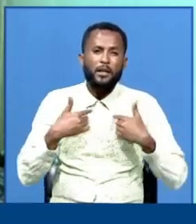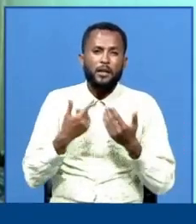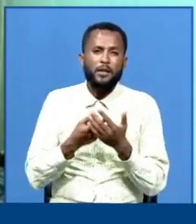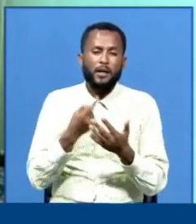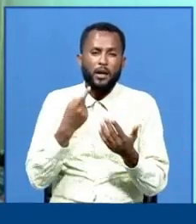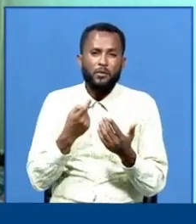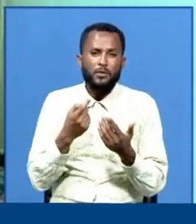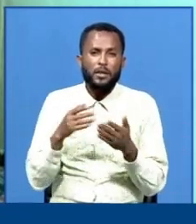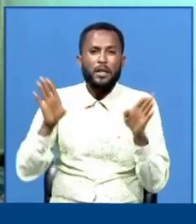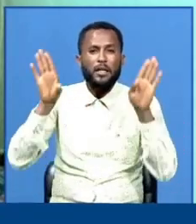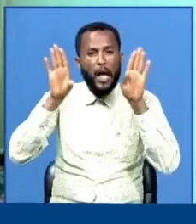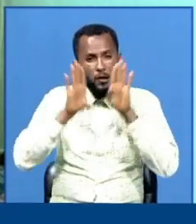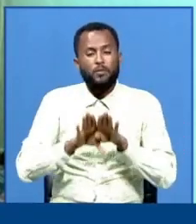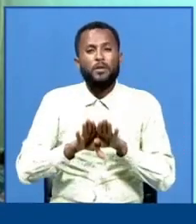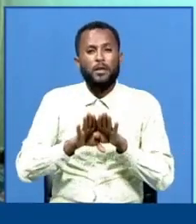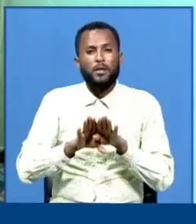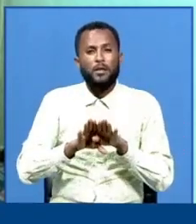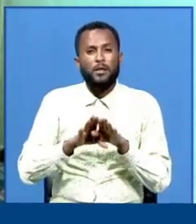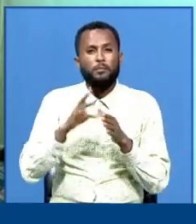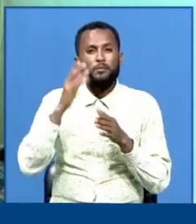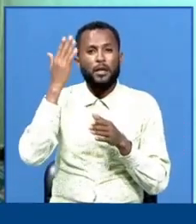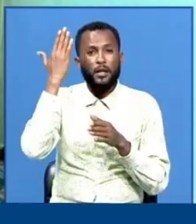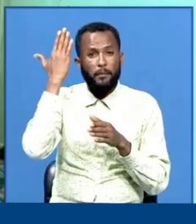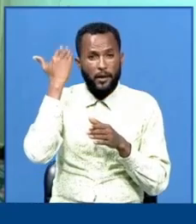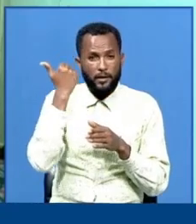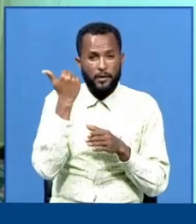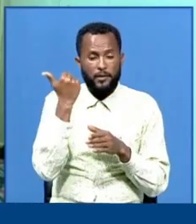ዓርሱስ እርዳታ ዓፀዮሙና ብቀድመይ